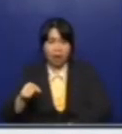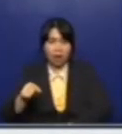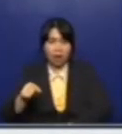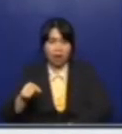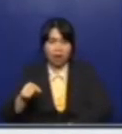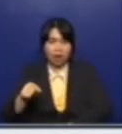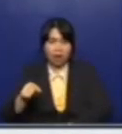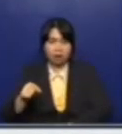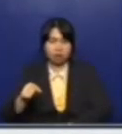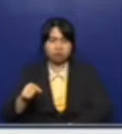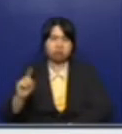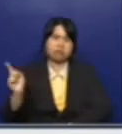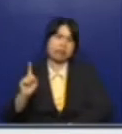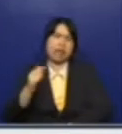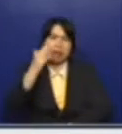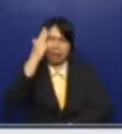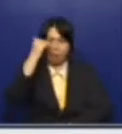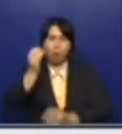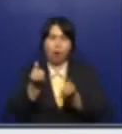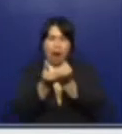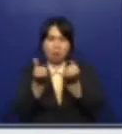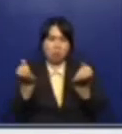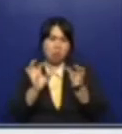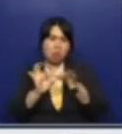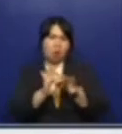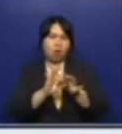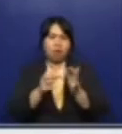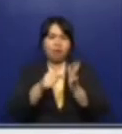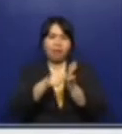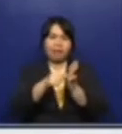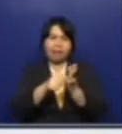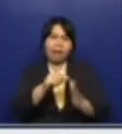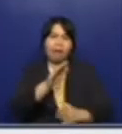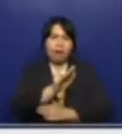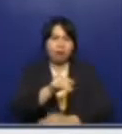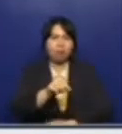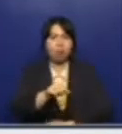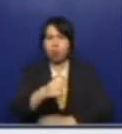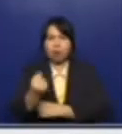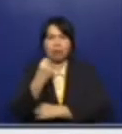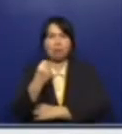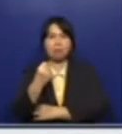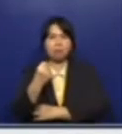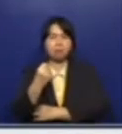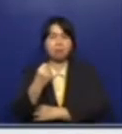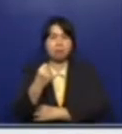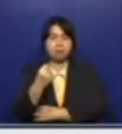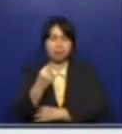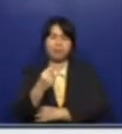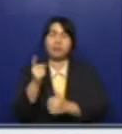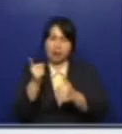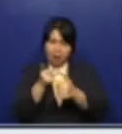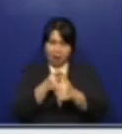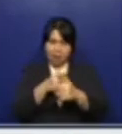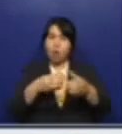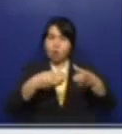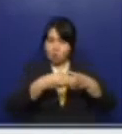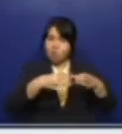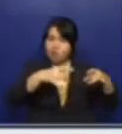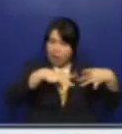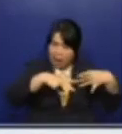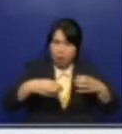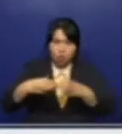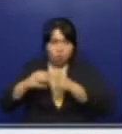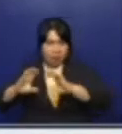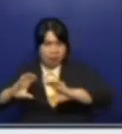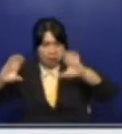การถูกล็อกไว้เนี่ยล็อกไม่ให้แก้ไขกฎหมายมันเข้มข้นมากท่านประธาน1มีฝ่ายค้าน2มีฝ่ายรั